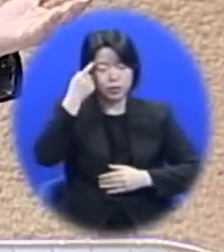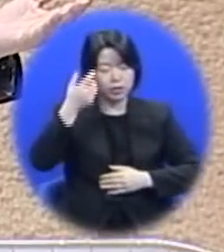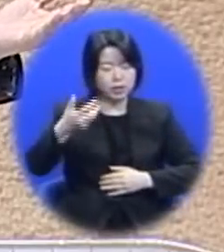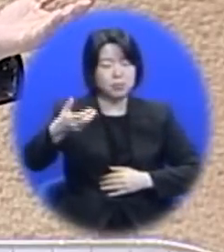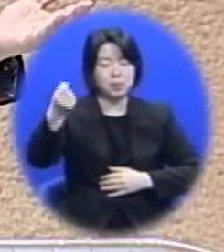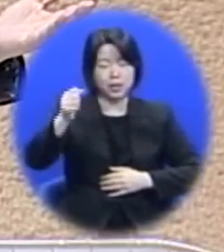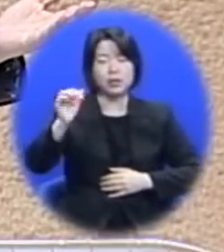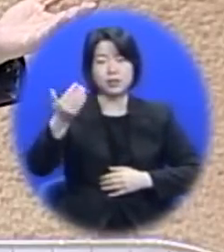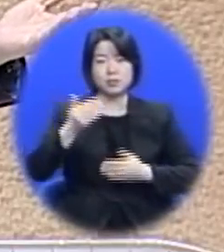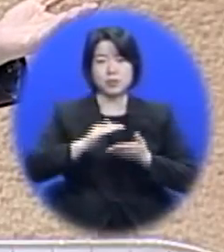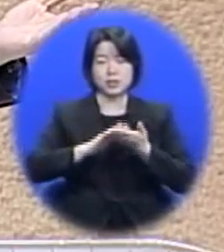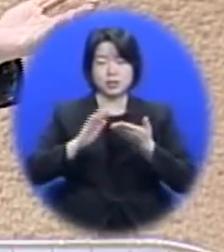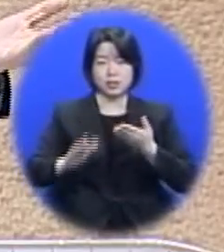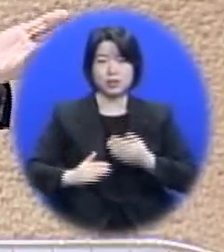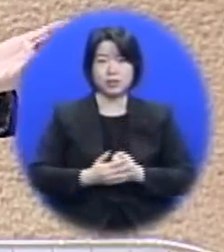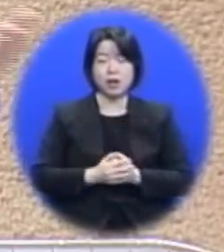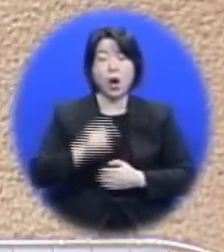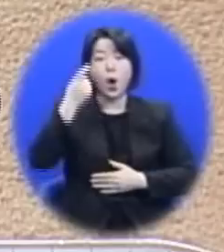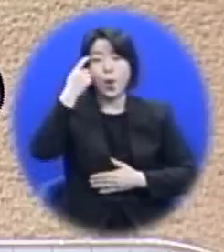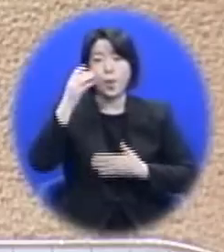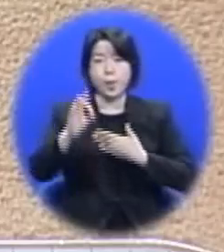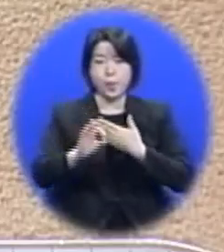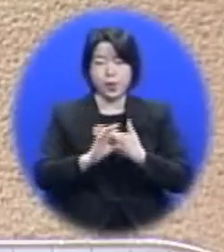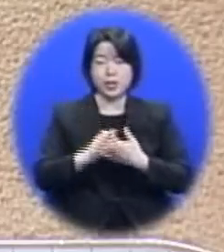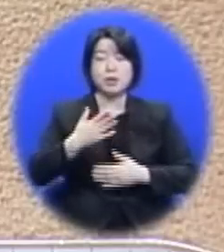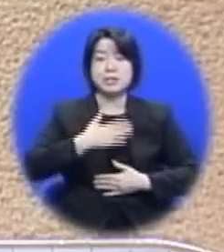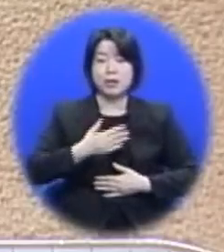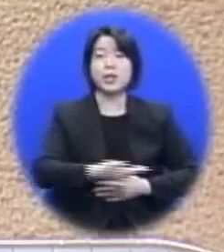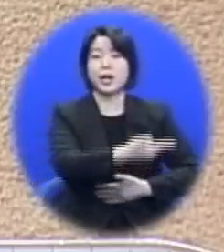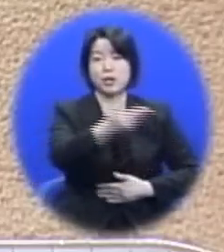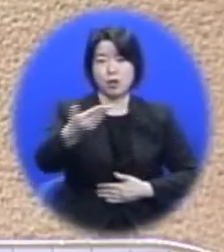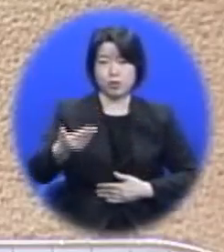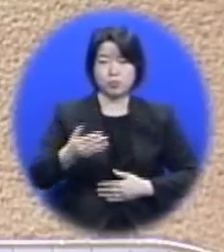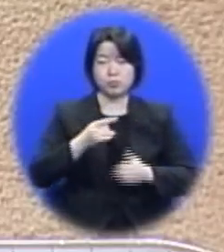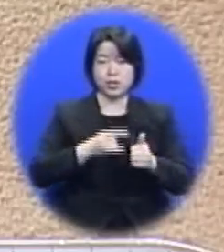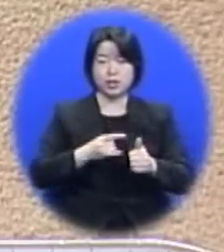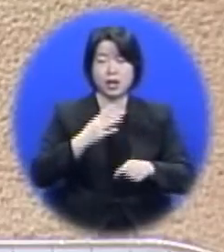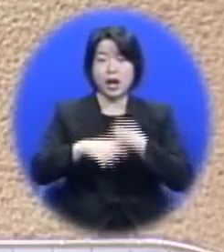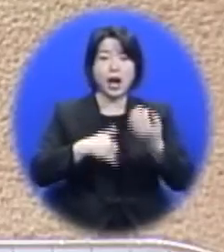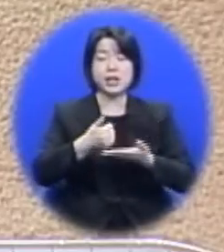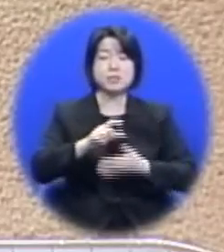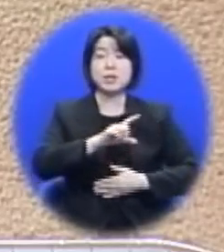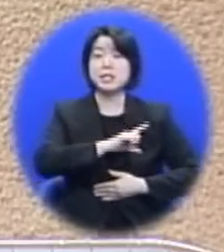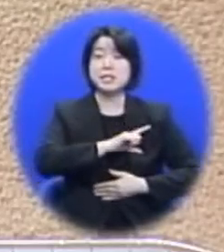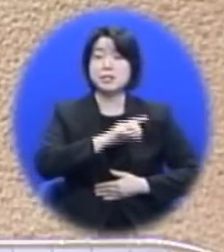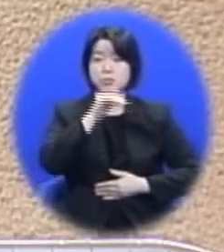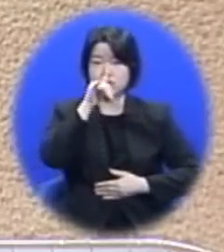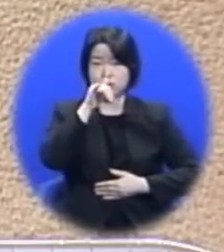받으시는 것입니다. 왜냐하면 저나 여러분에게 하나님의 이름이 있어요.